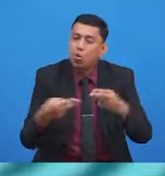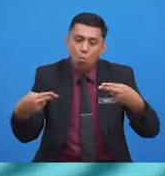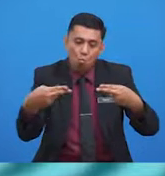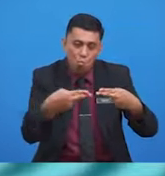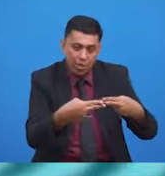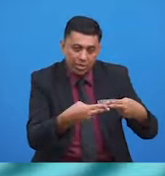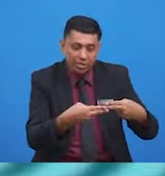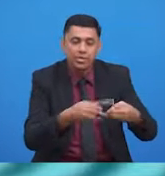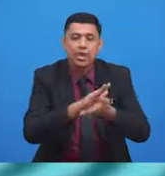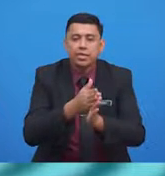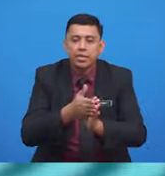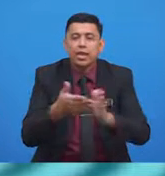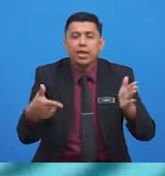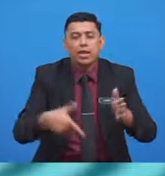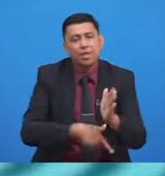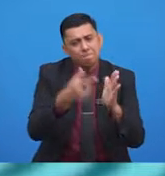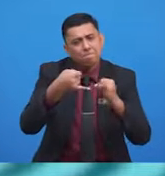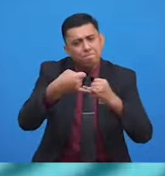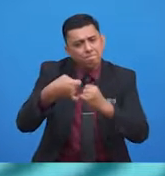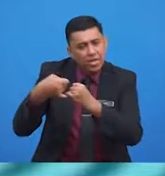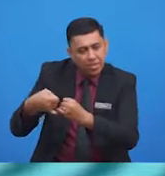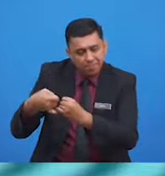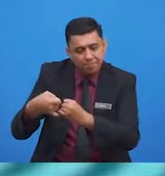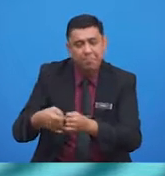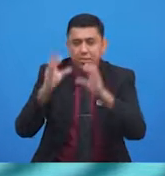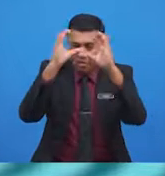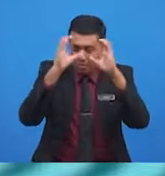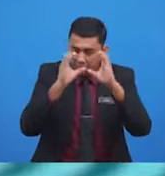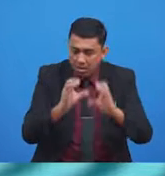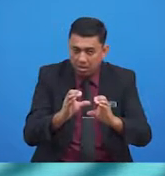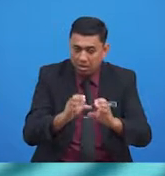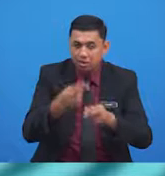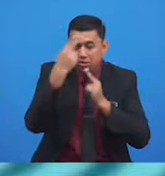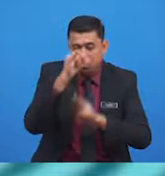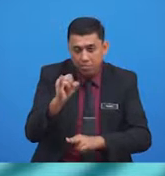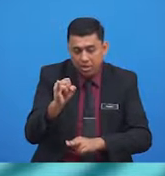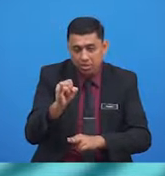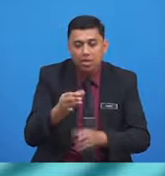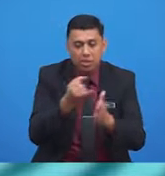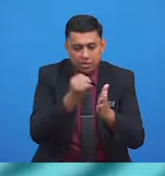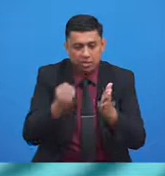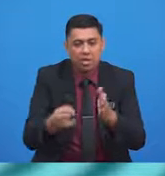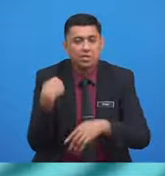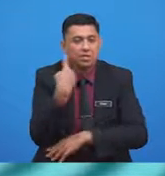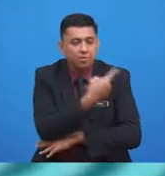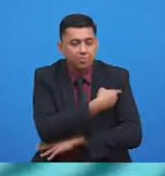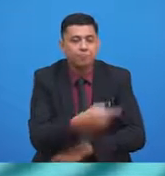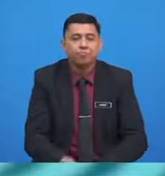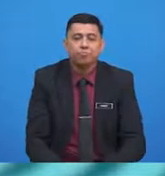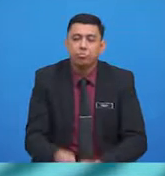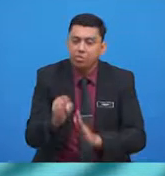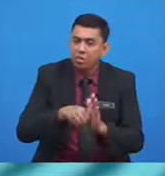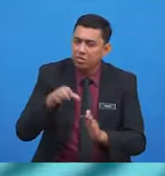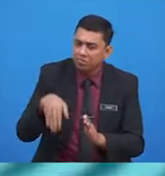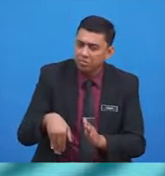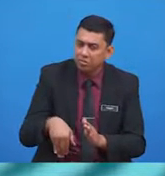lebih erat. Ia adalah satu cara menghormati jiran kita. Baik, sebelum kita